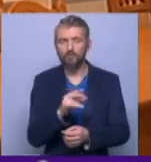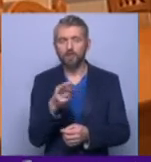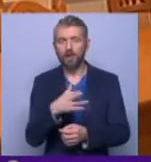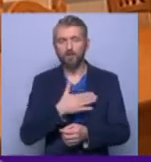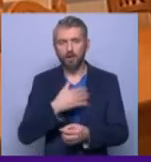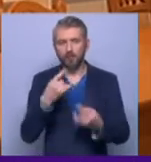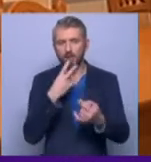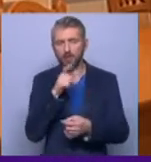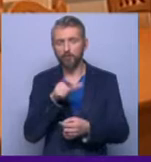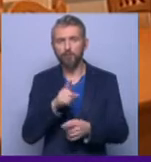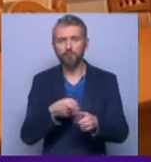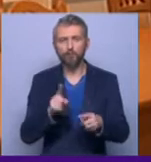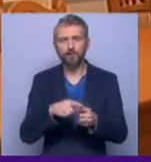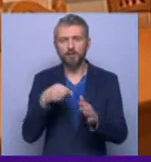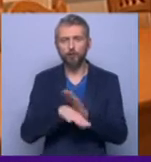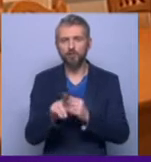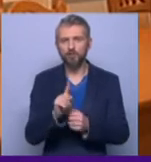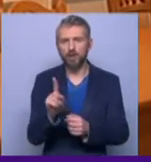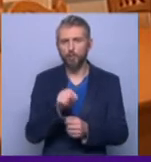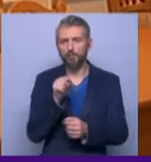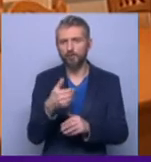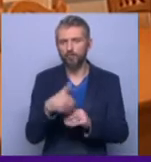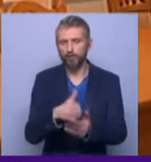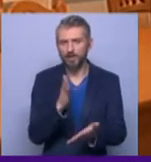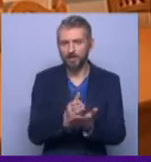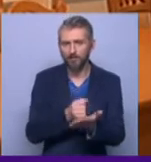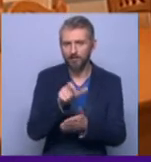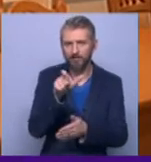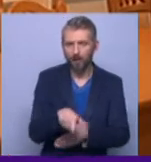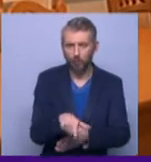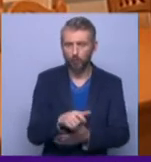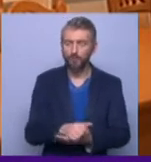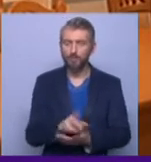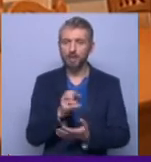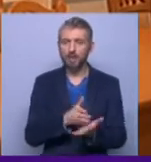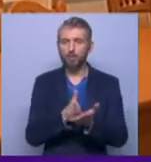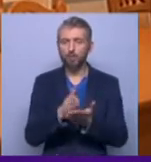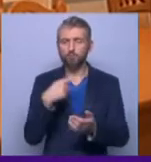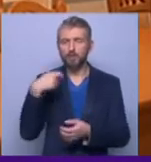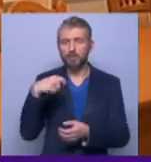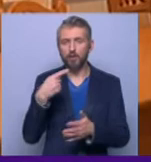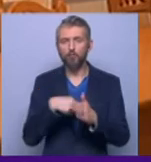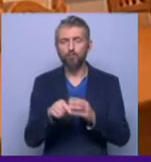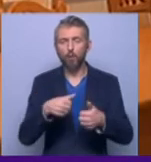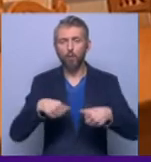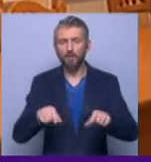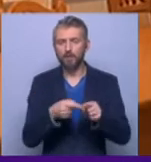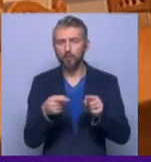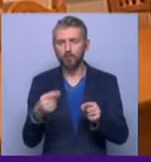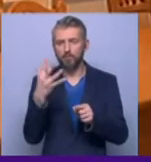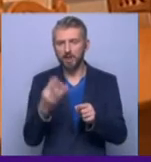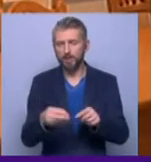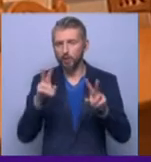наших телеглядачів, що це не означає, що він вже є кандидатом на пост президента, тому що комісія протягом 5